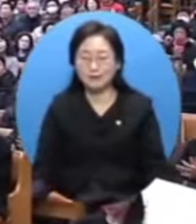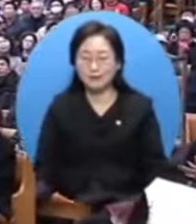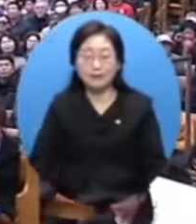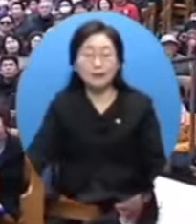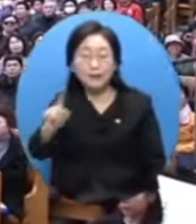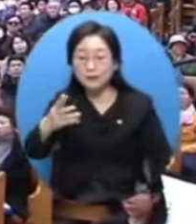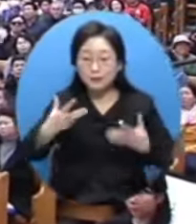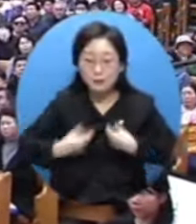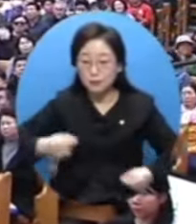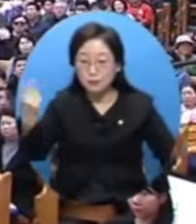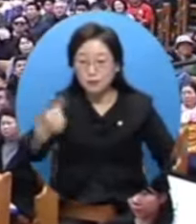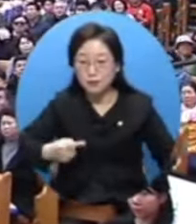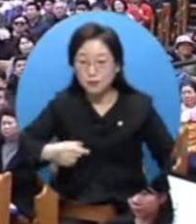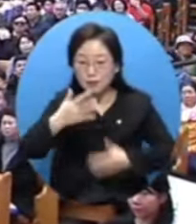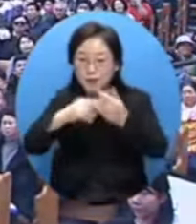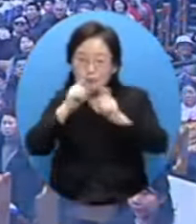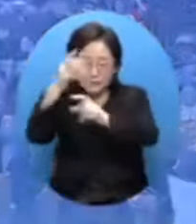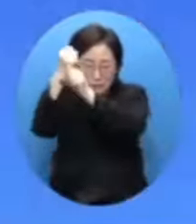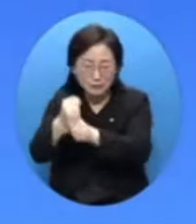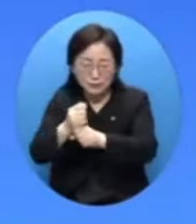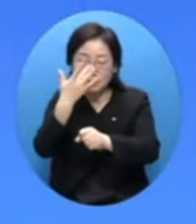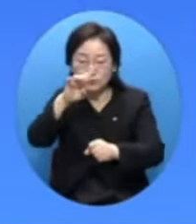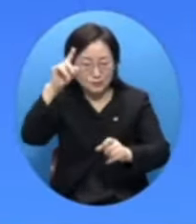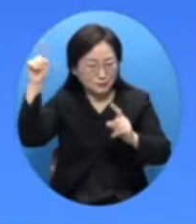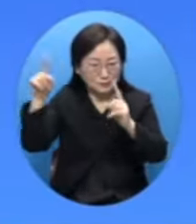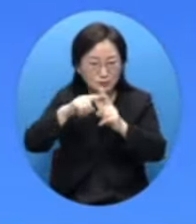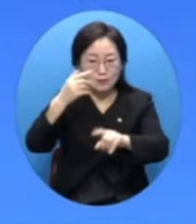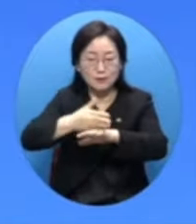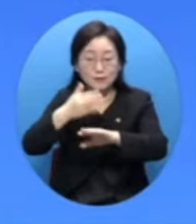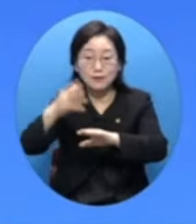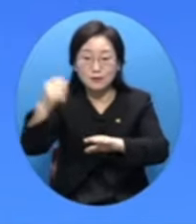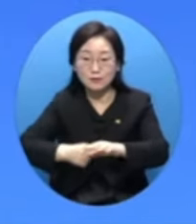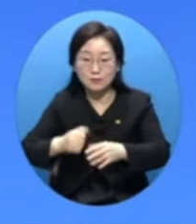어떤 절망이 다가와도 말씀 붙잡고 절대 긍정, 절대